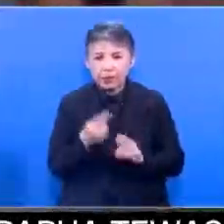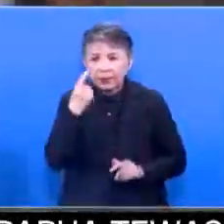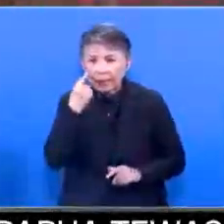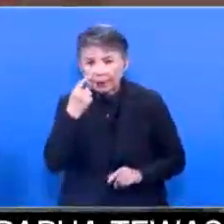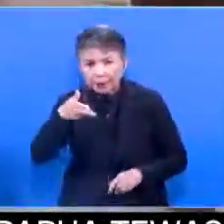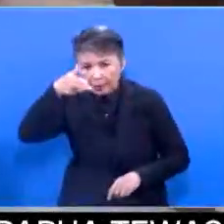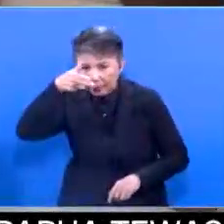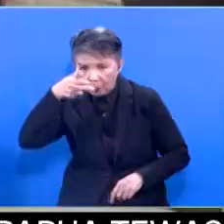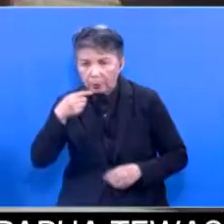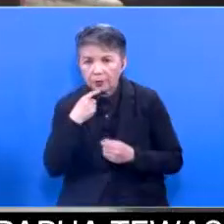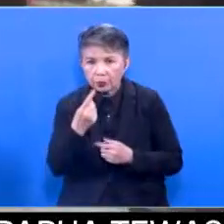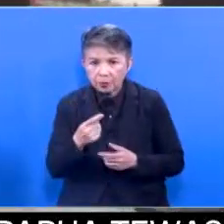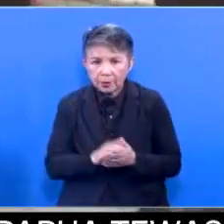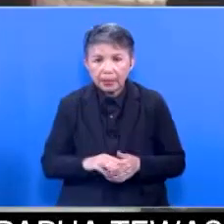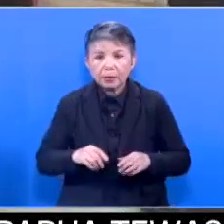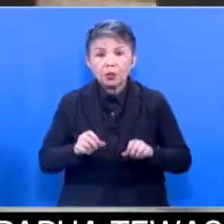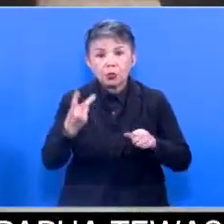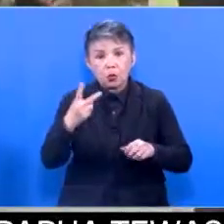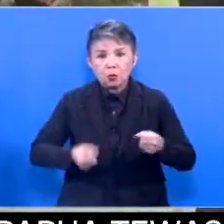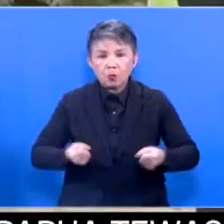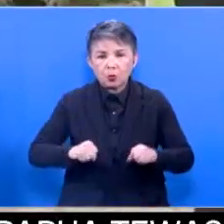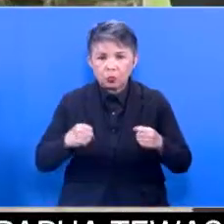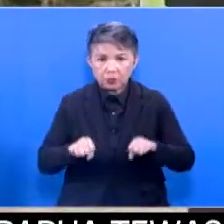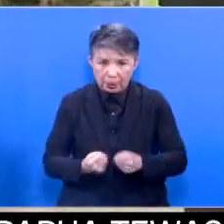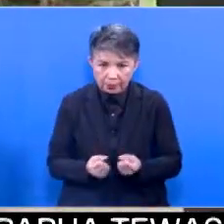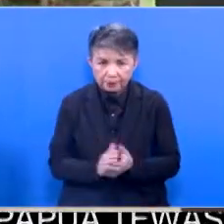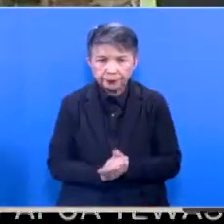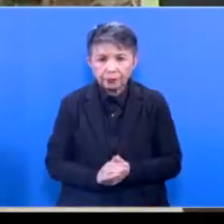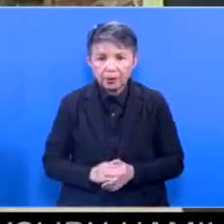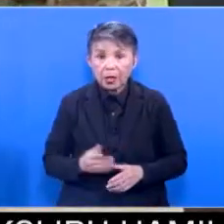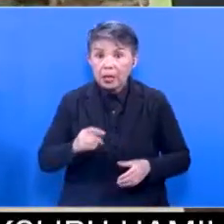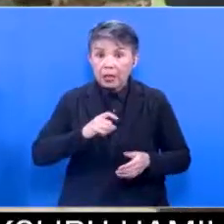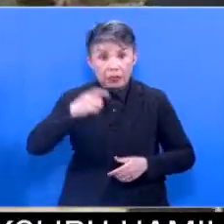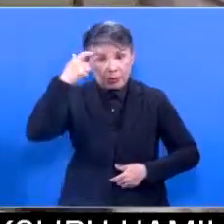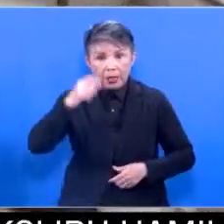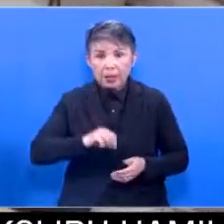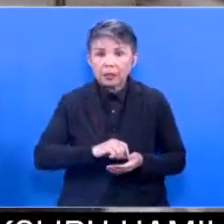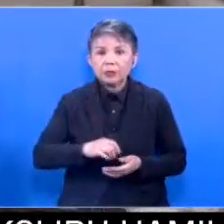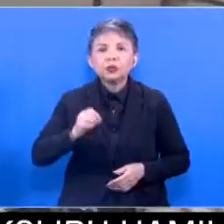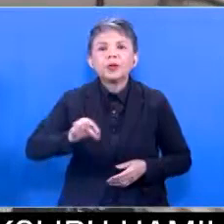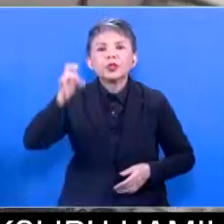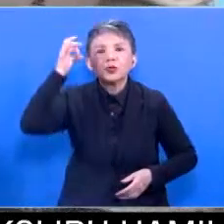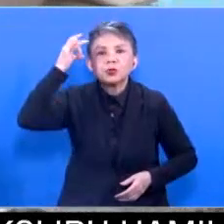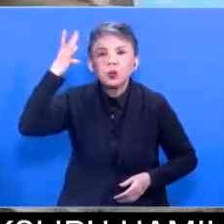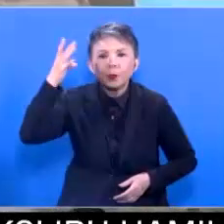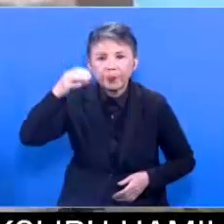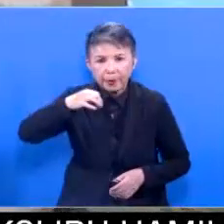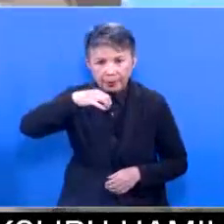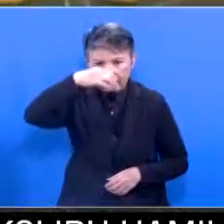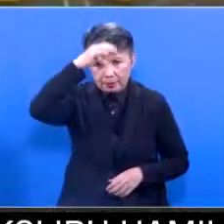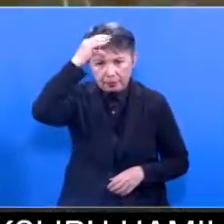rekaman CCTV, dan kerusakan kendaraan. Tersangka pun bukan anggota kepolisian, melainkan sopir salah satu anggota Polri